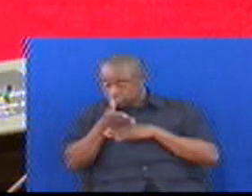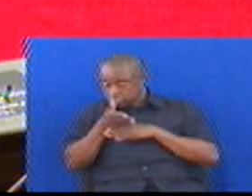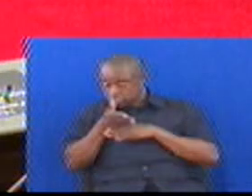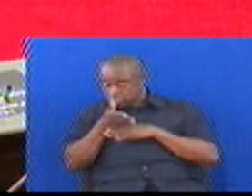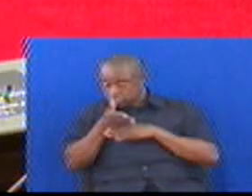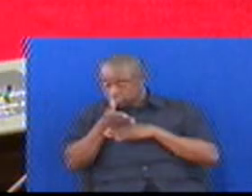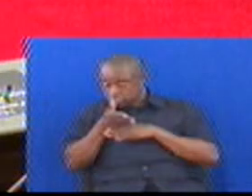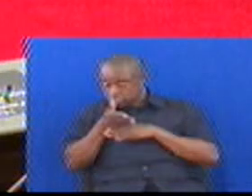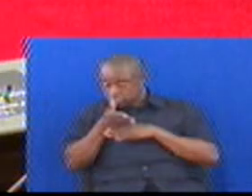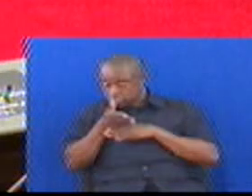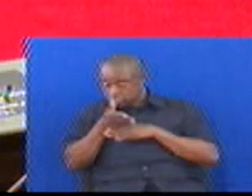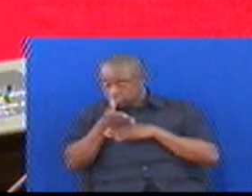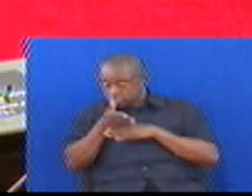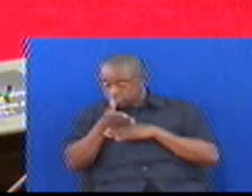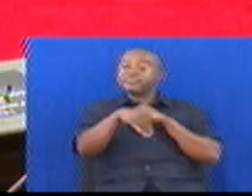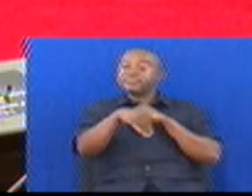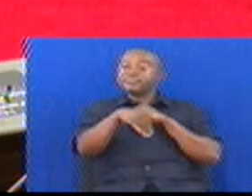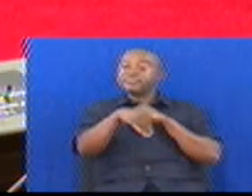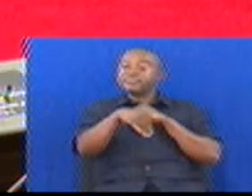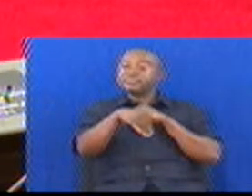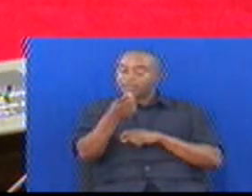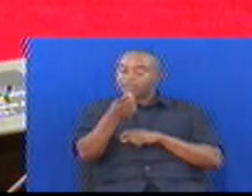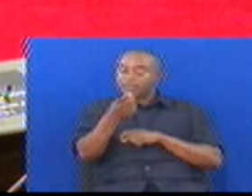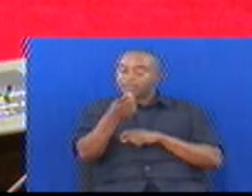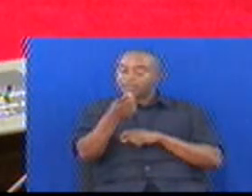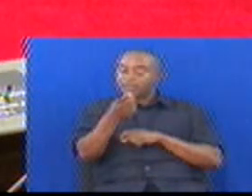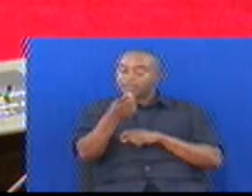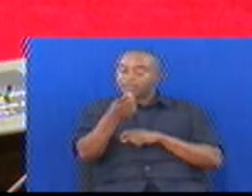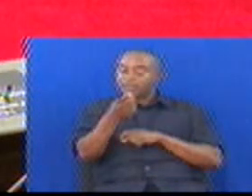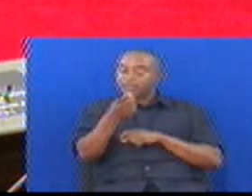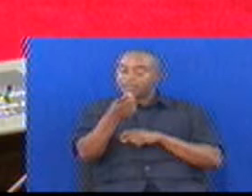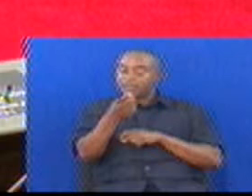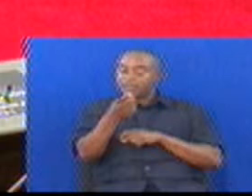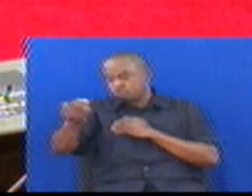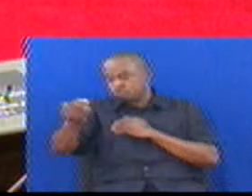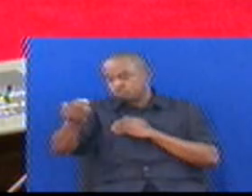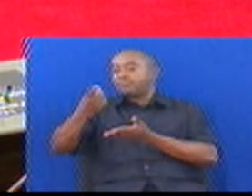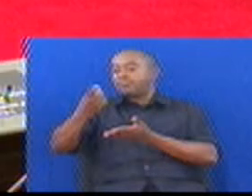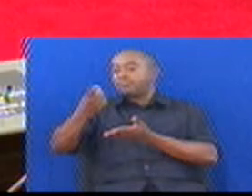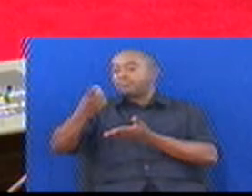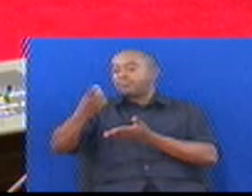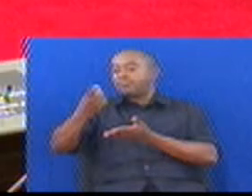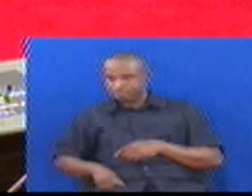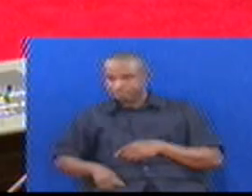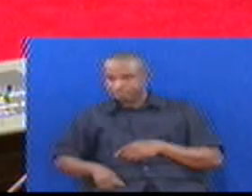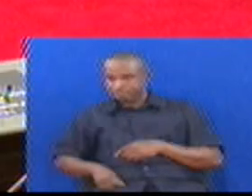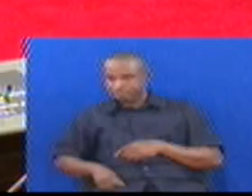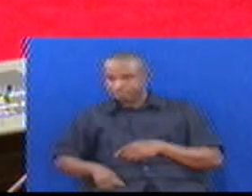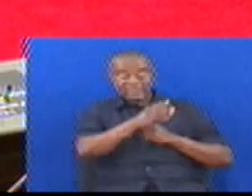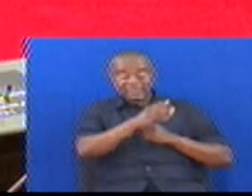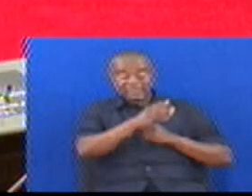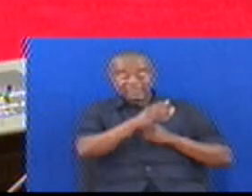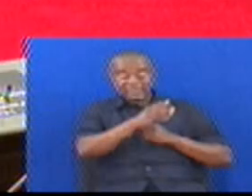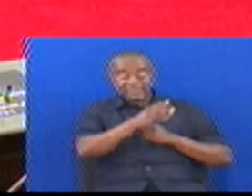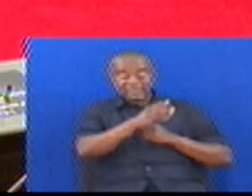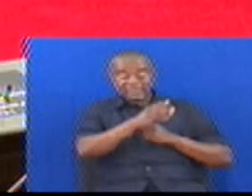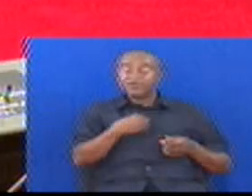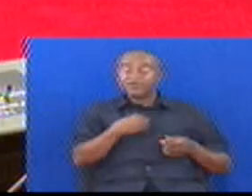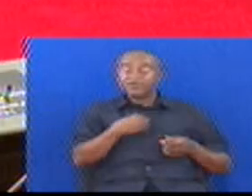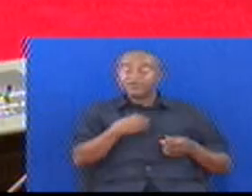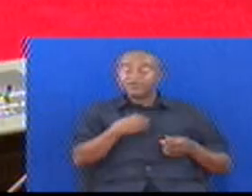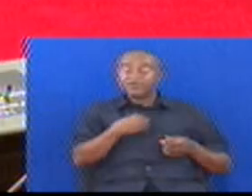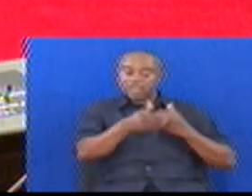yaliyoathirika zaidi kupata mikopo, ruzuku na unafuu wa urejeshaji wa mikopo. Kwa upande wa sekta binafsi, baadhi ya